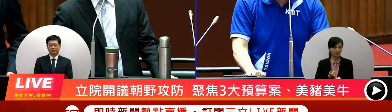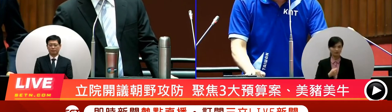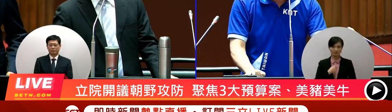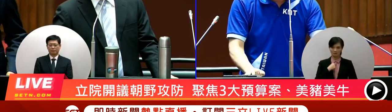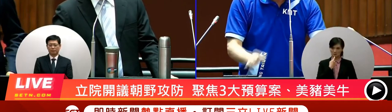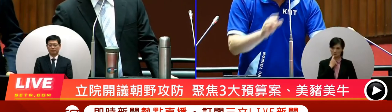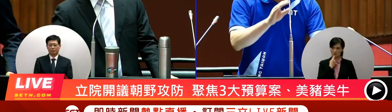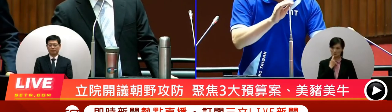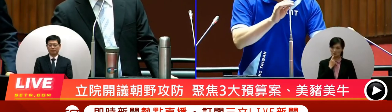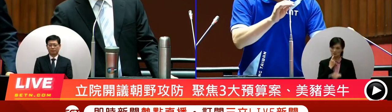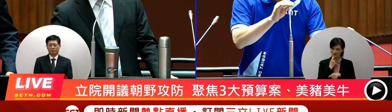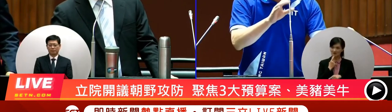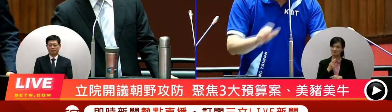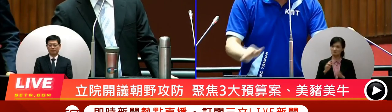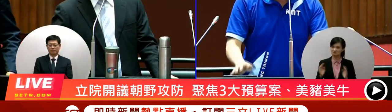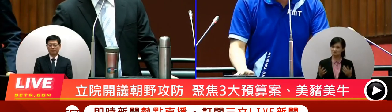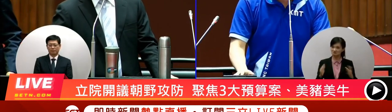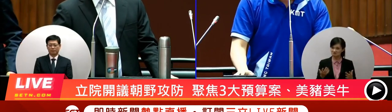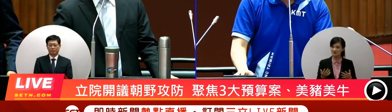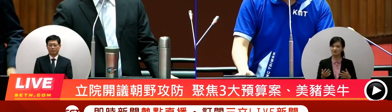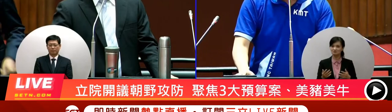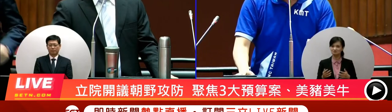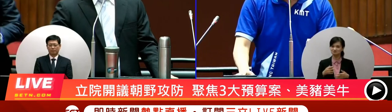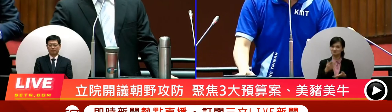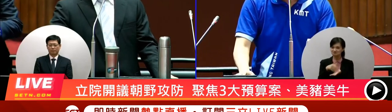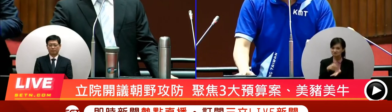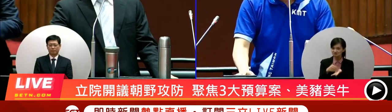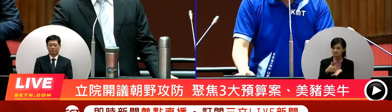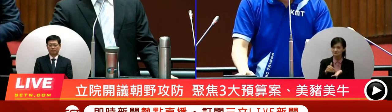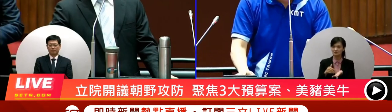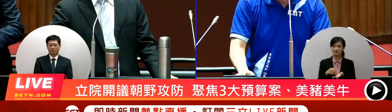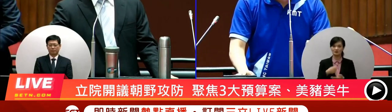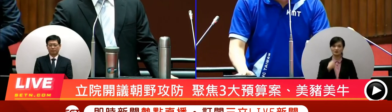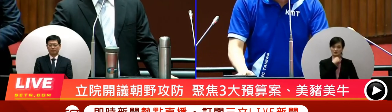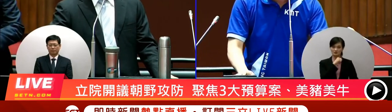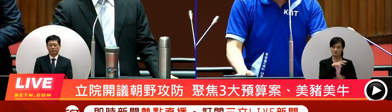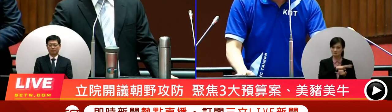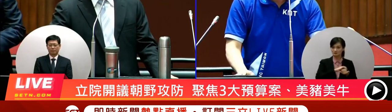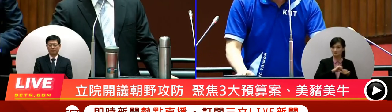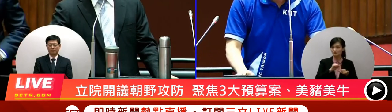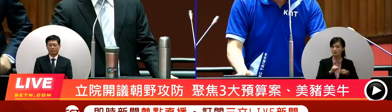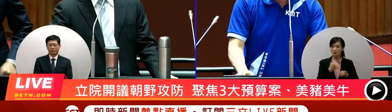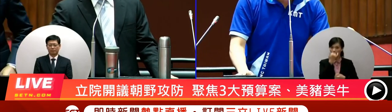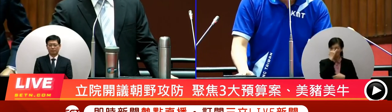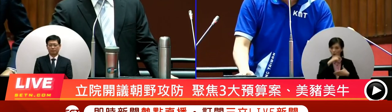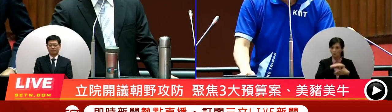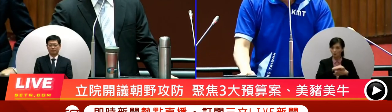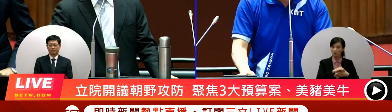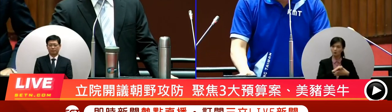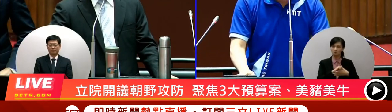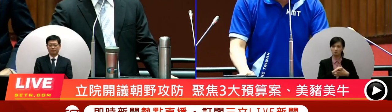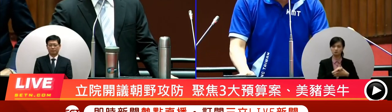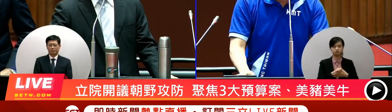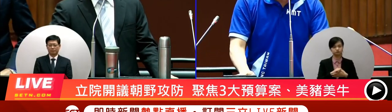预估啊，将达到占台湾使用猪肉